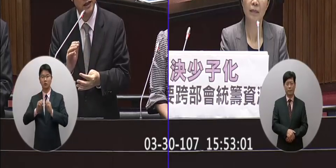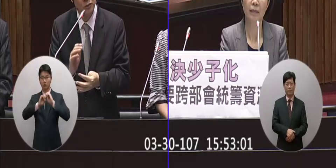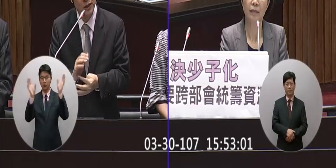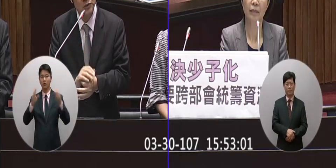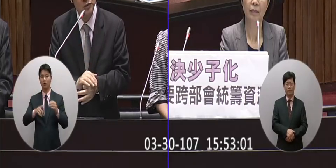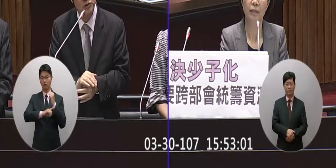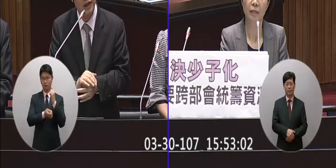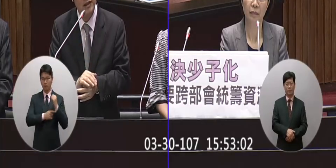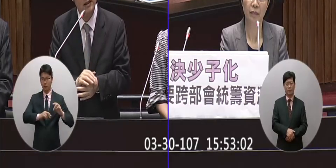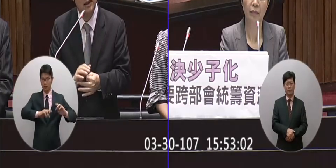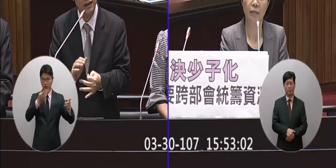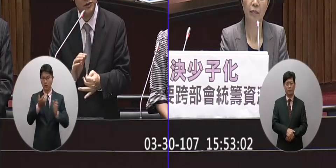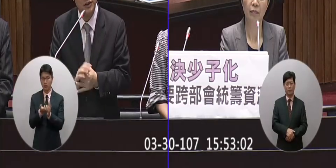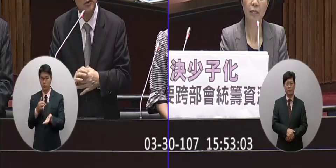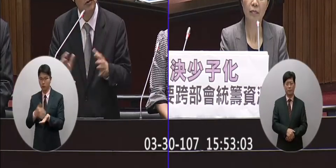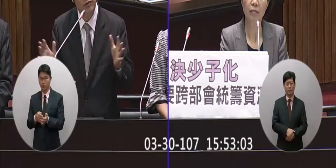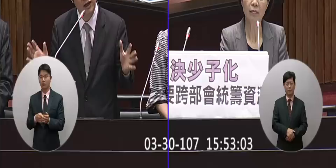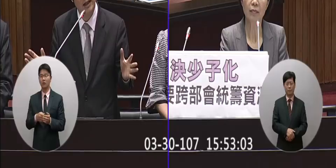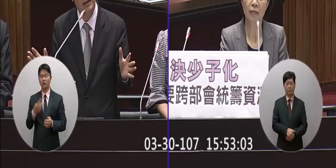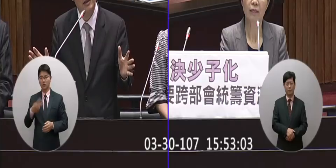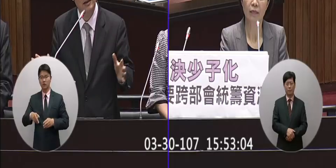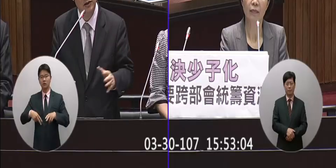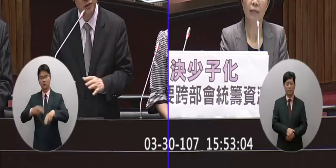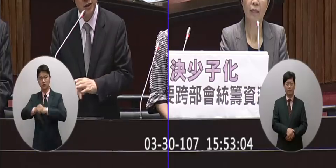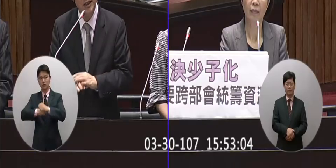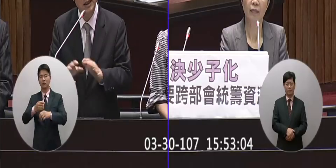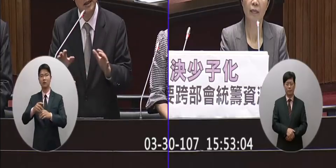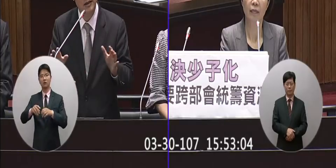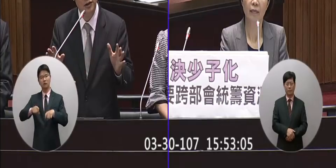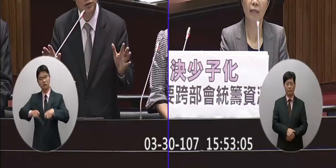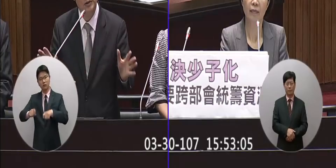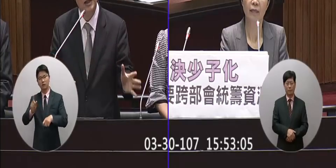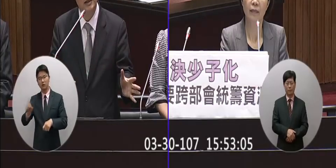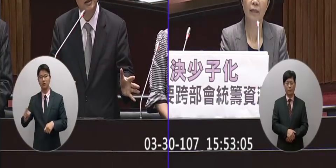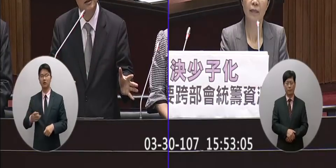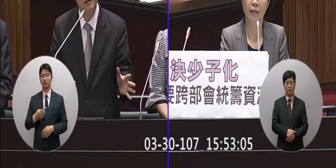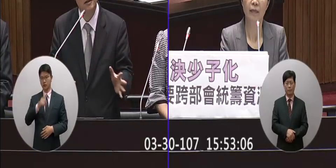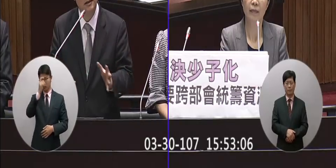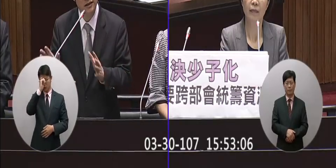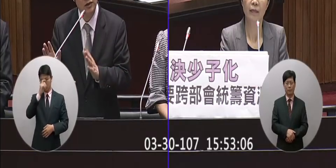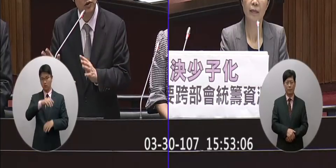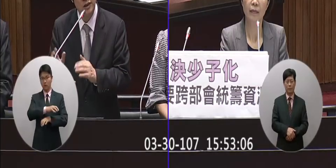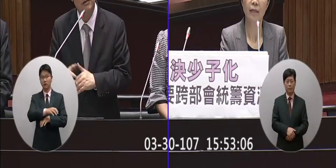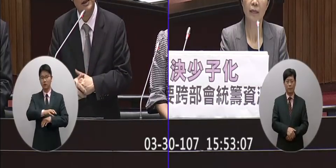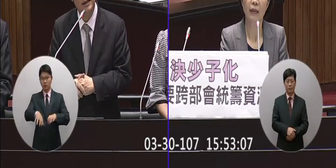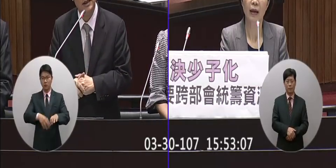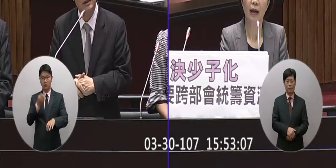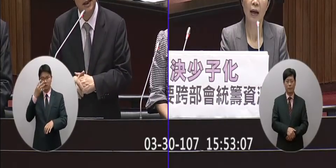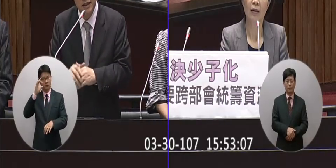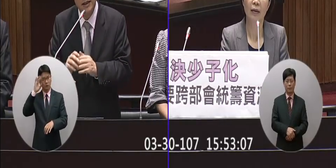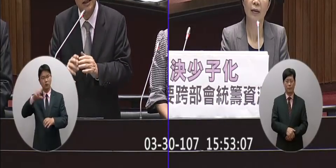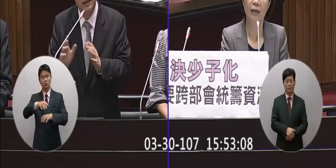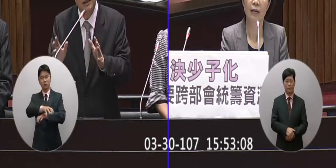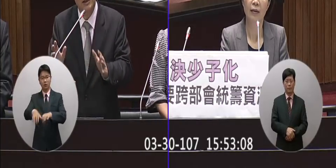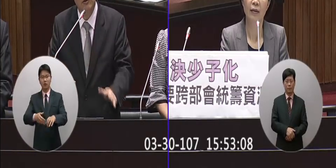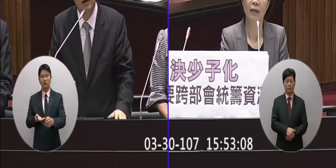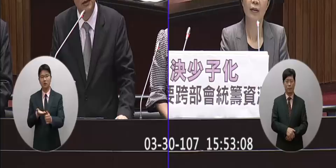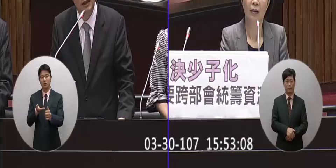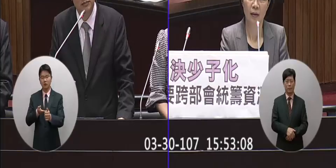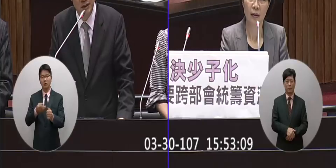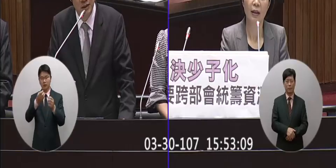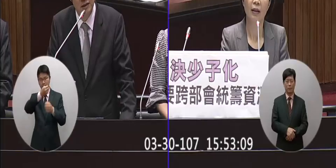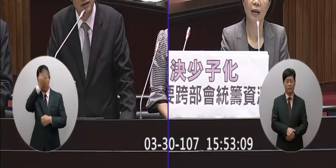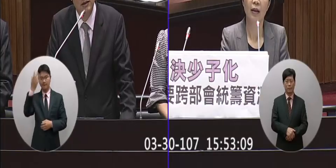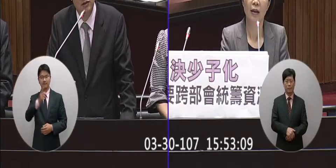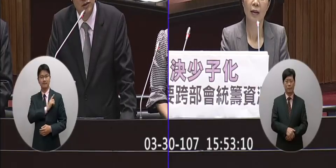律，还有编预算，也有行动方案，就是建立一个友善的新创的环境，让年轻人可以发